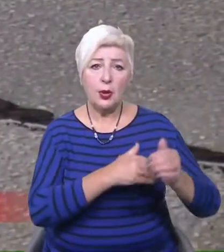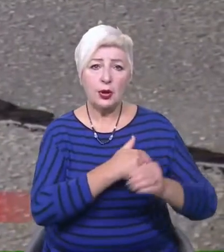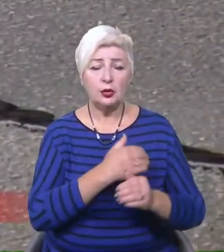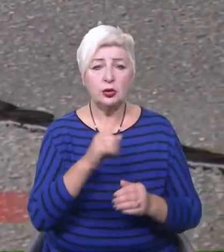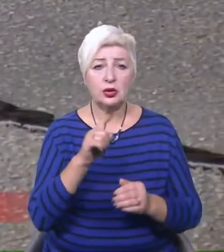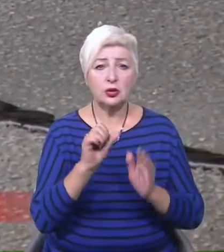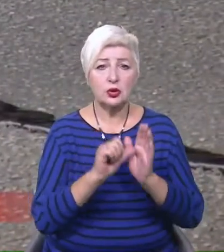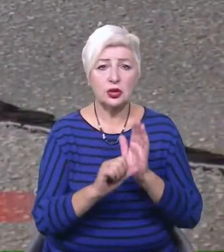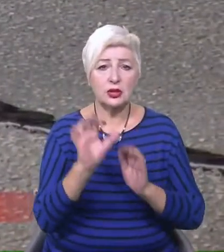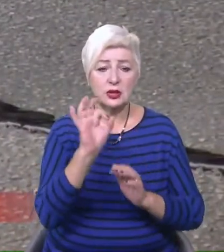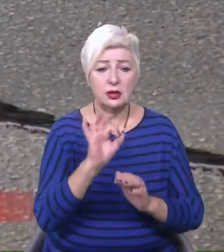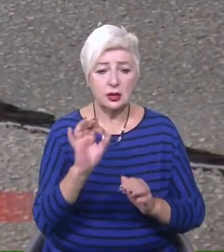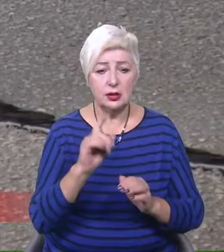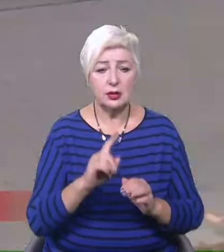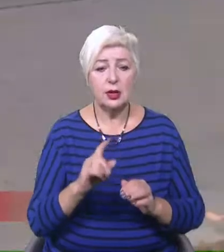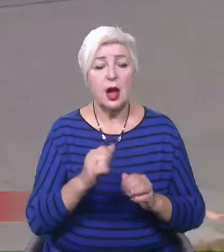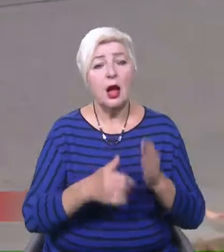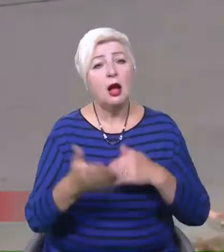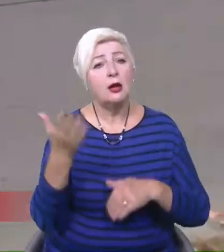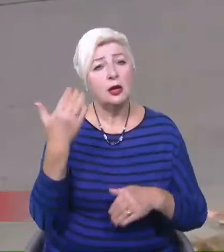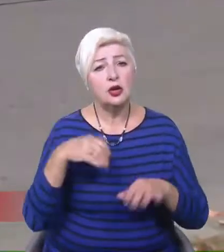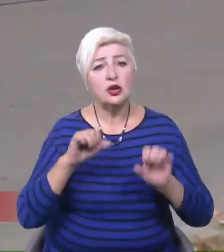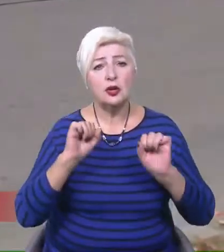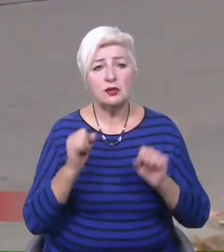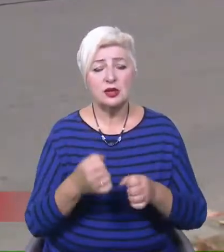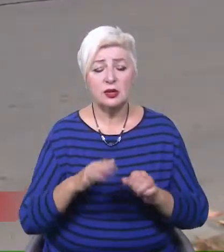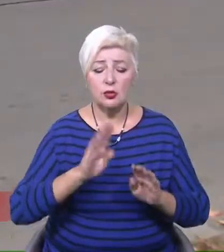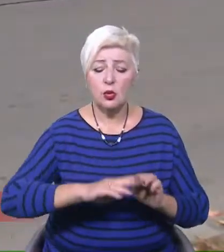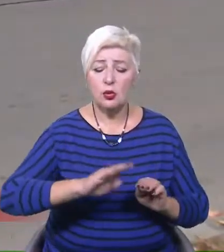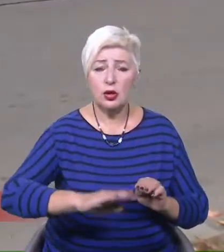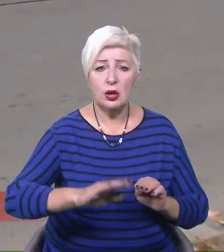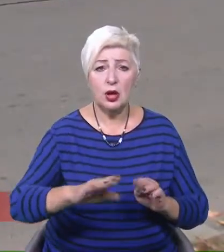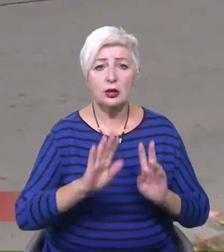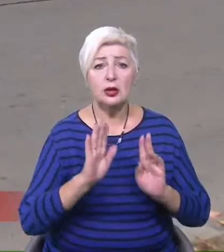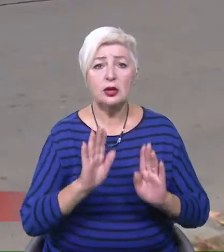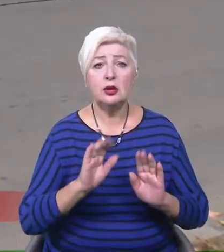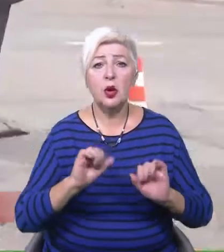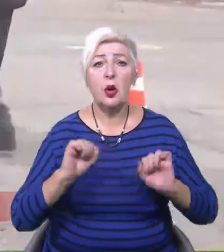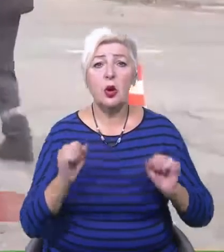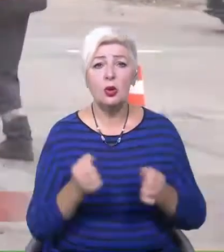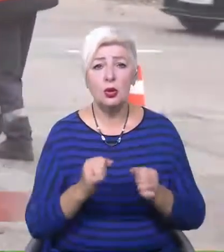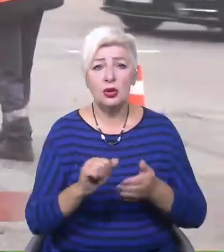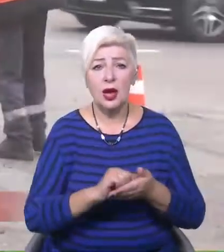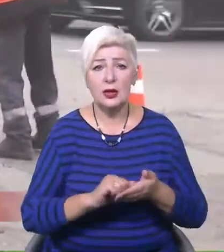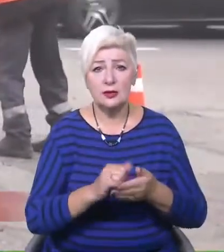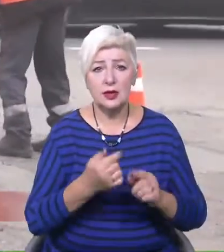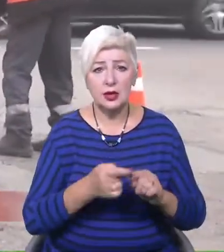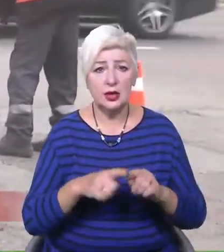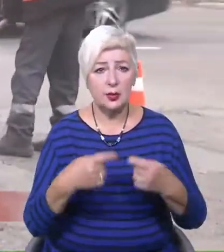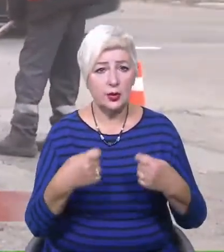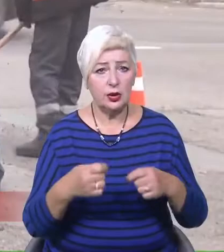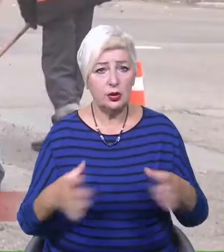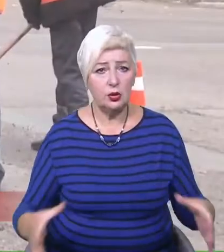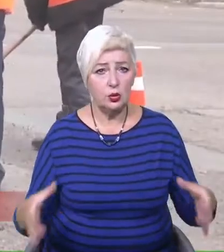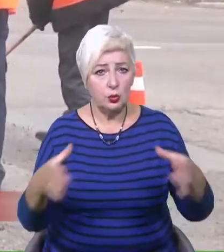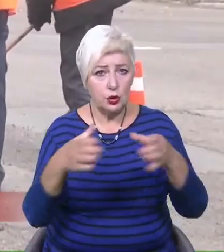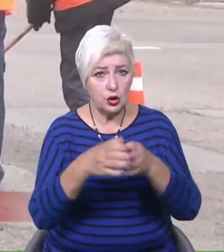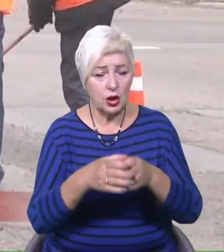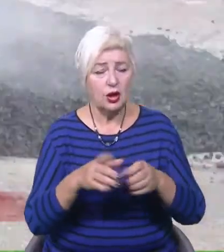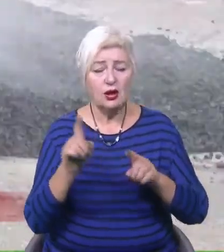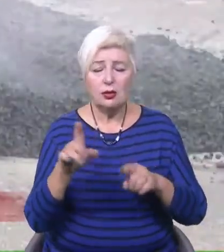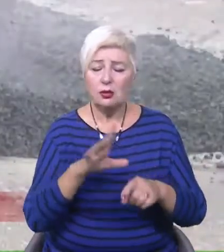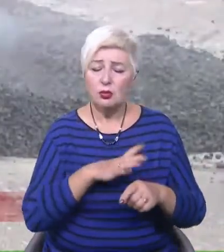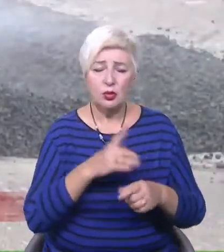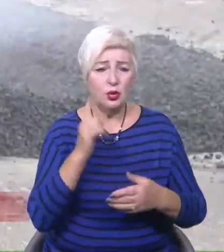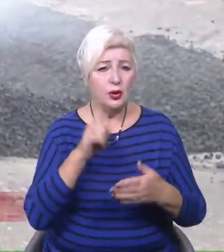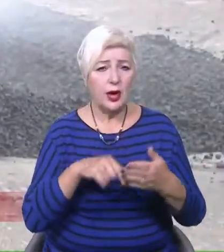словами комунальників, раніше взимку вкладали лише так званий холодний асфальт, який продають у мішках. Та то було ненадійно і